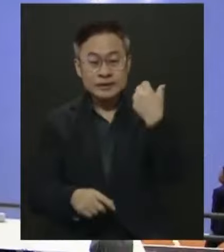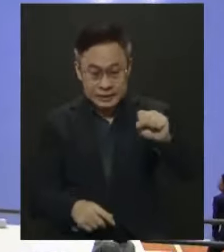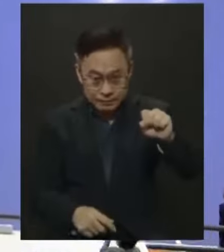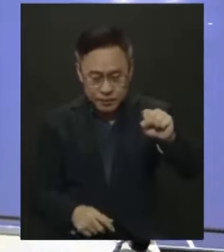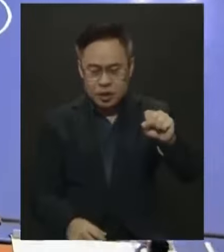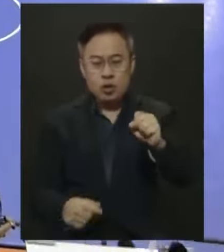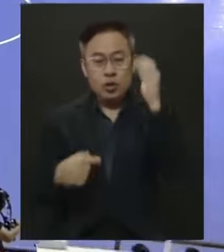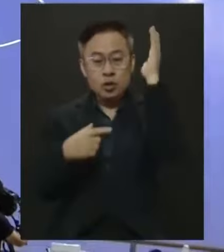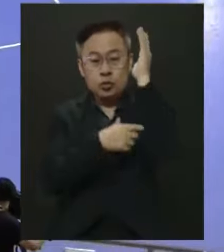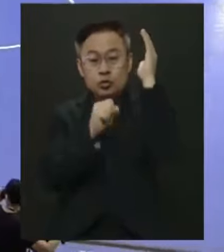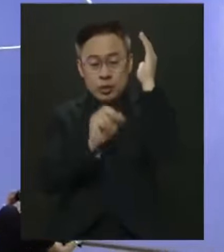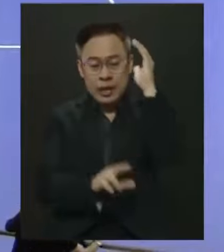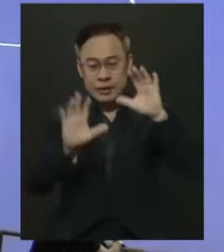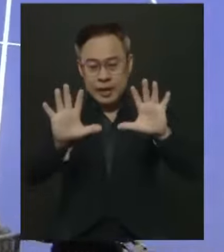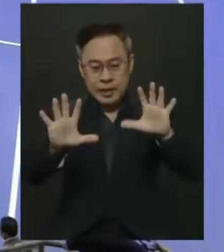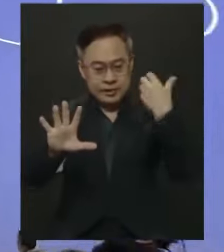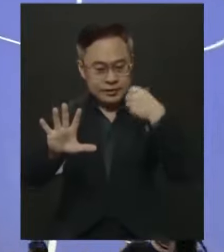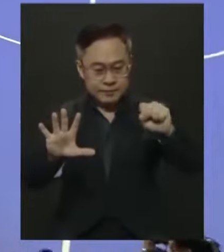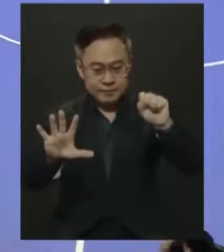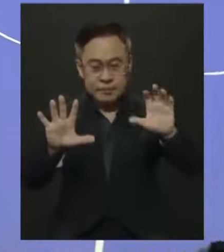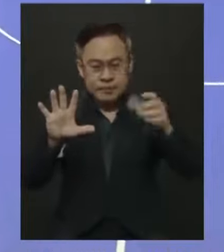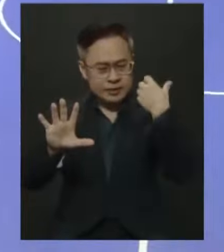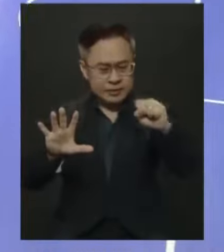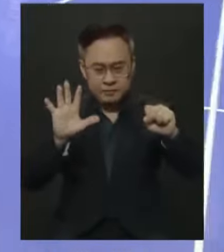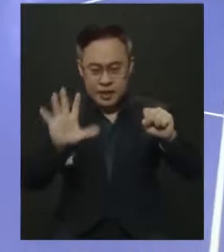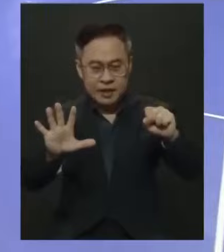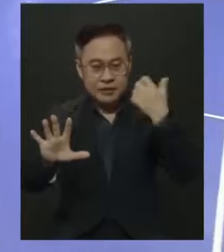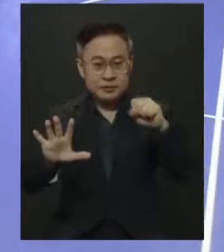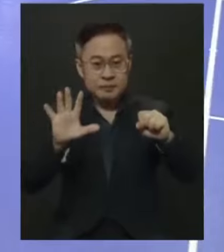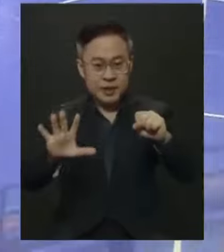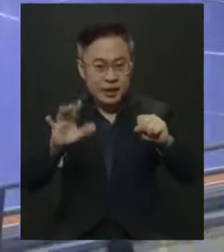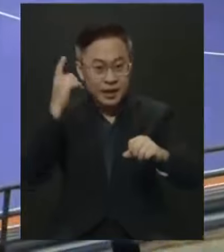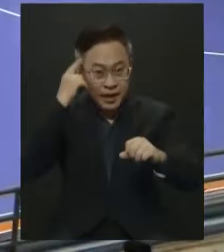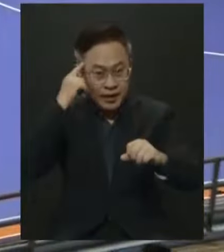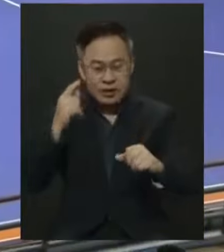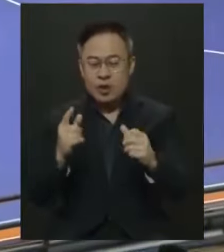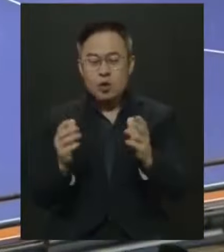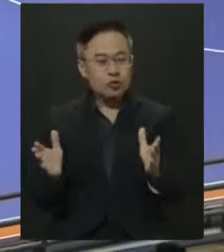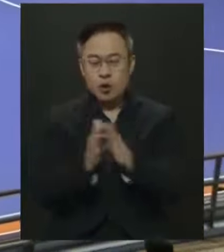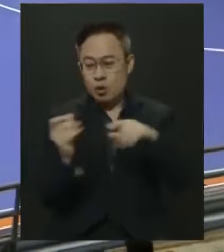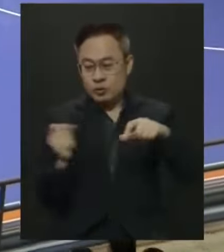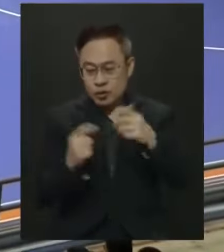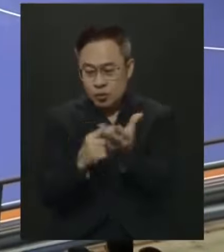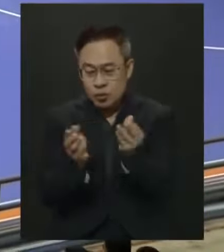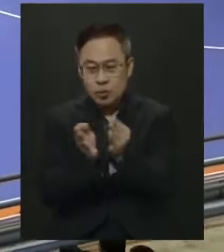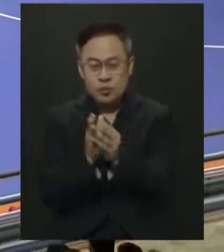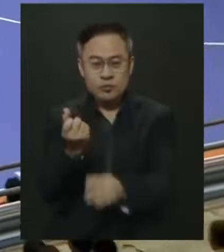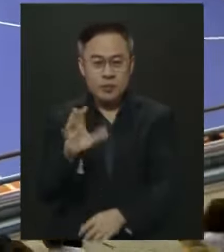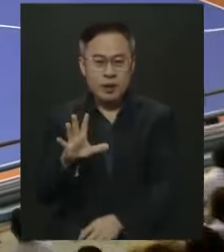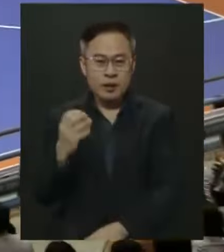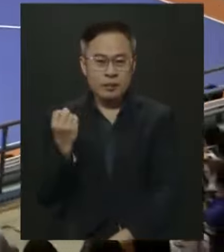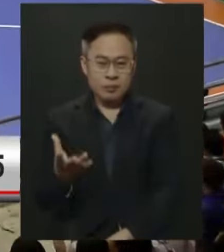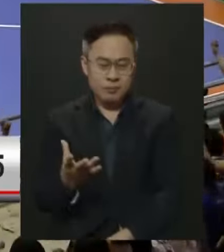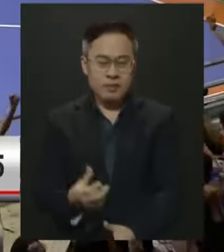นามเนี่ย คุ้มเลย แม้ว่าไม่ว่าจะเชียร์เจ้าบ้านหรือทีมเยือนเนี่ยก็คุ้มแน่นอนนะฮะเกมบิ๊กแมตช์นะครับในศึกฟุตซอลไทยลีกแมตช์เดย์ที่9นะ